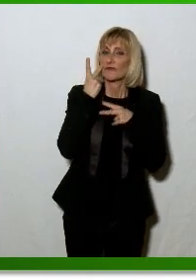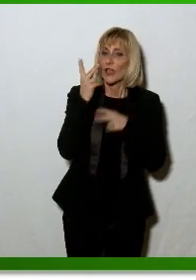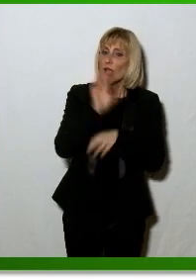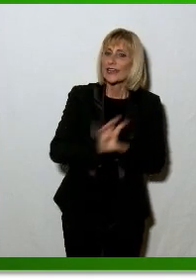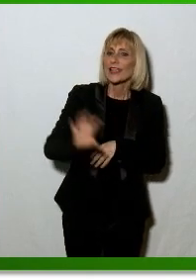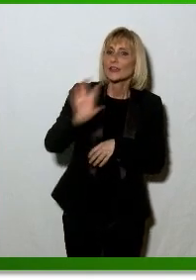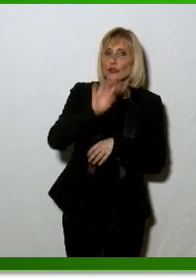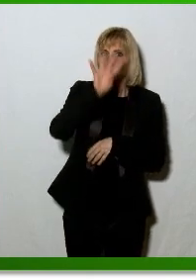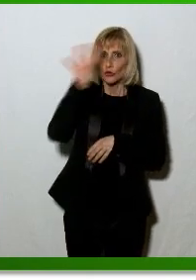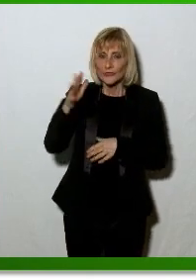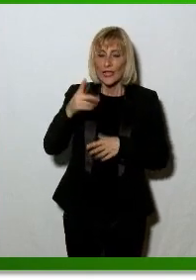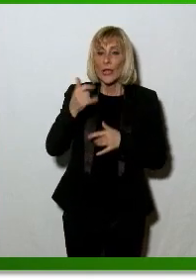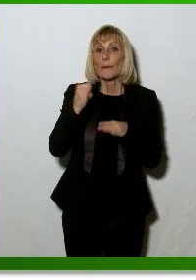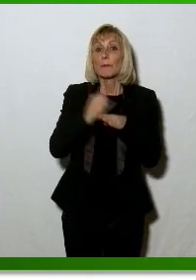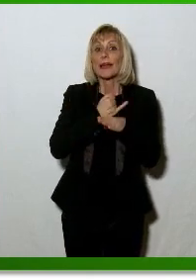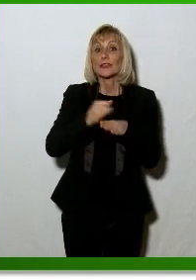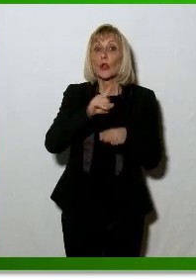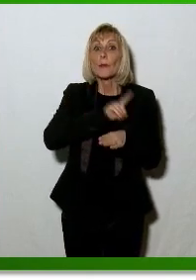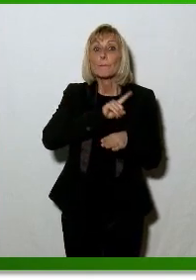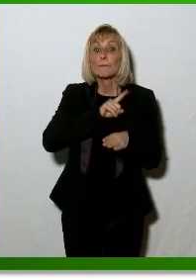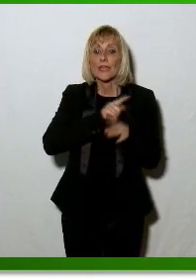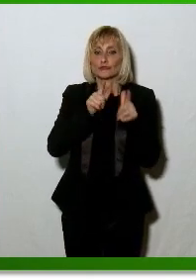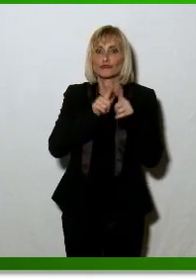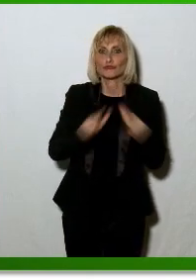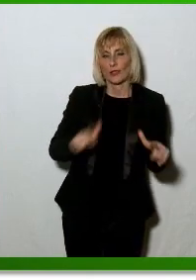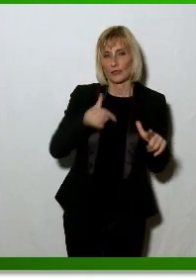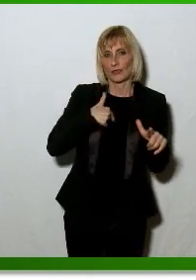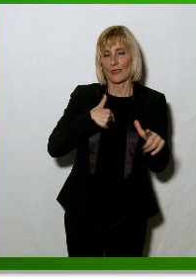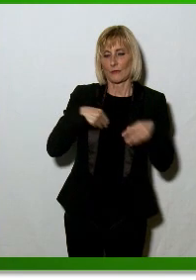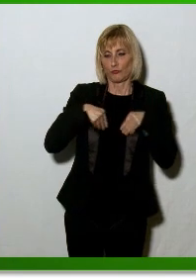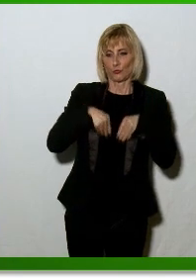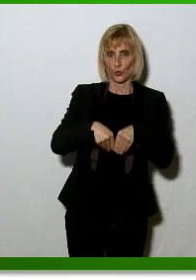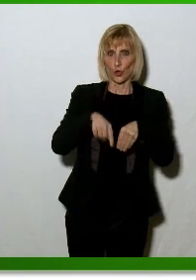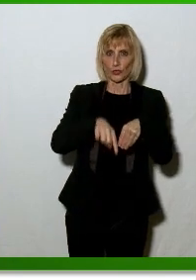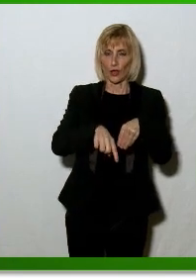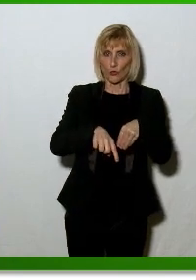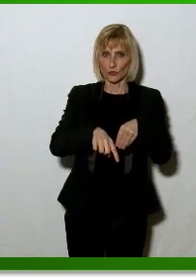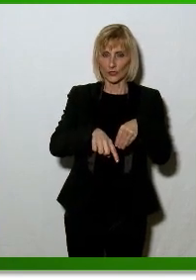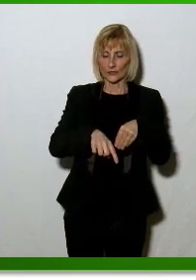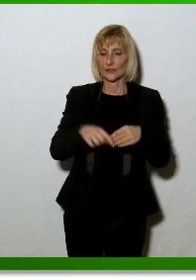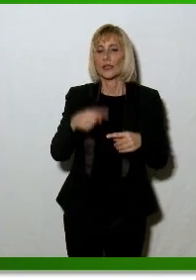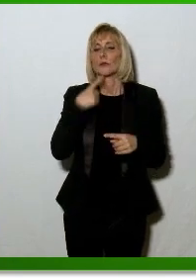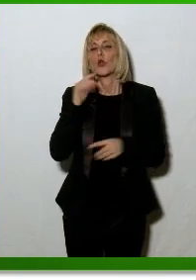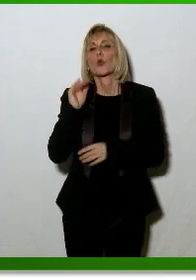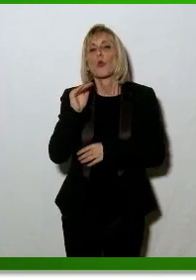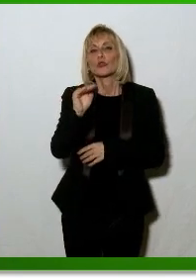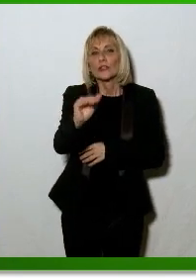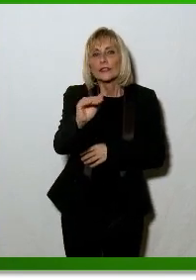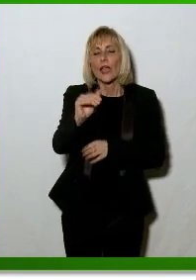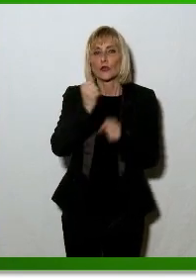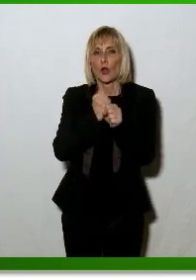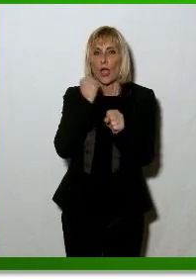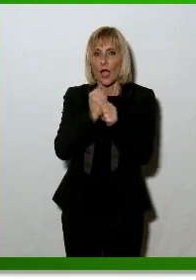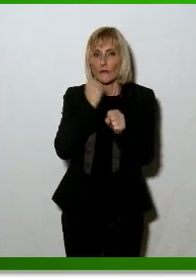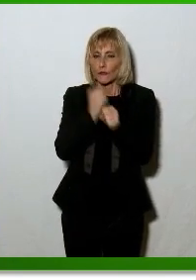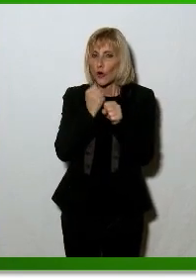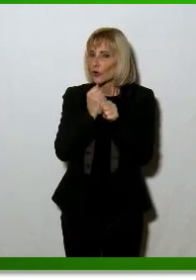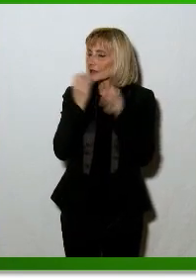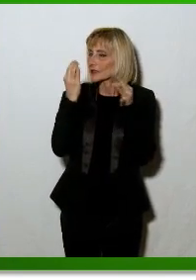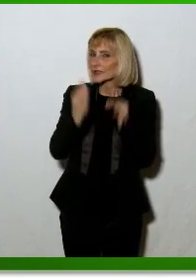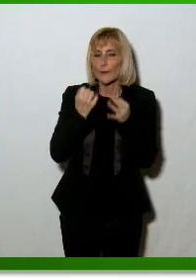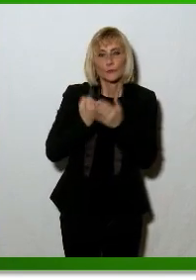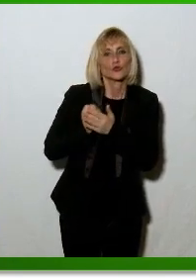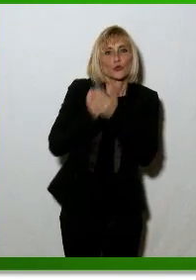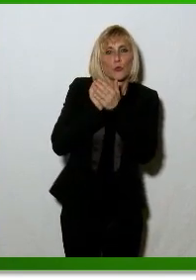particolare la mia città protagoniste ma direi in generale per il quotidiano lavoro che Anci Toscana porta avanti a supporto